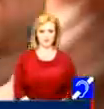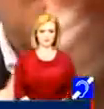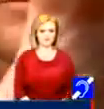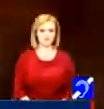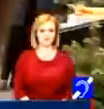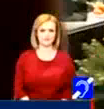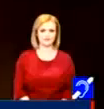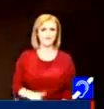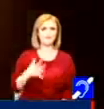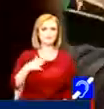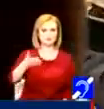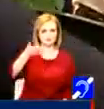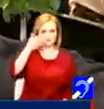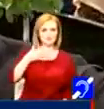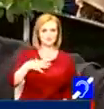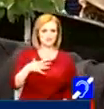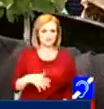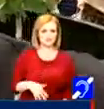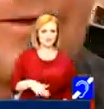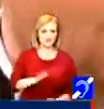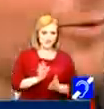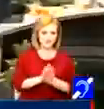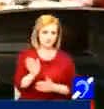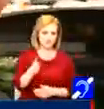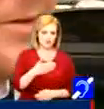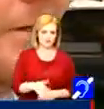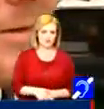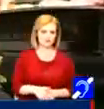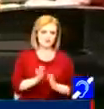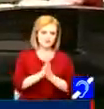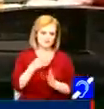De ce puneți mâna pe cameră? Să-ți luați mâna pe cameră, vă rog.